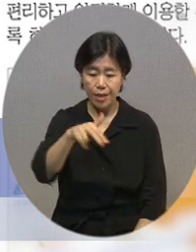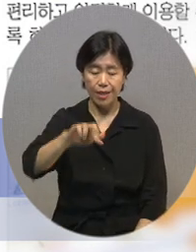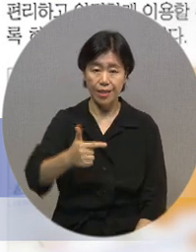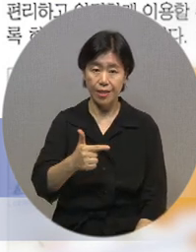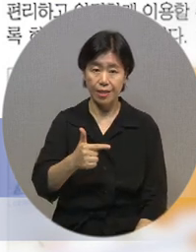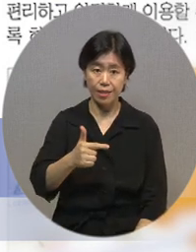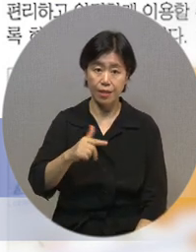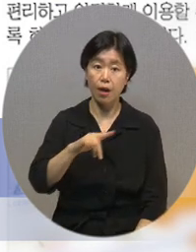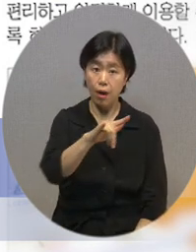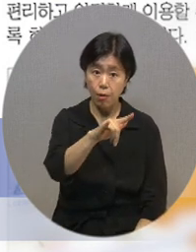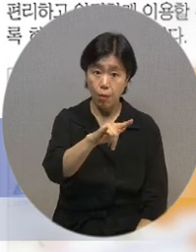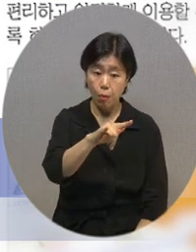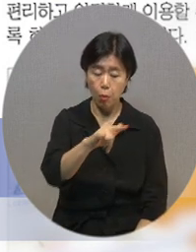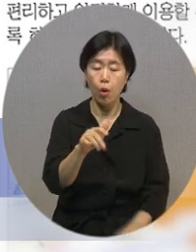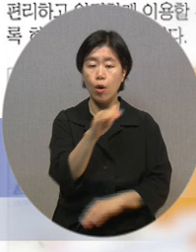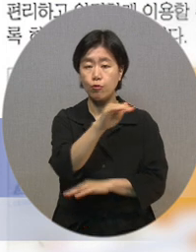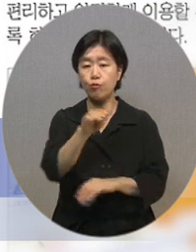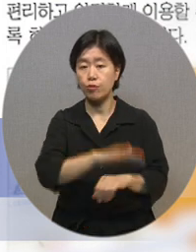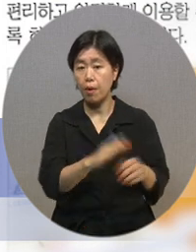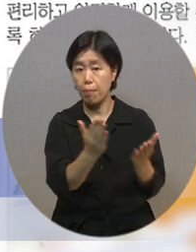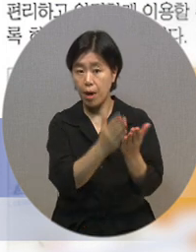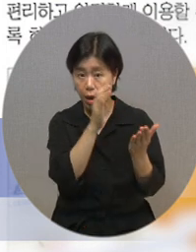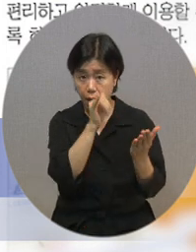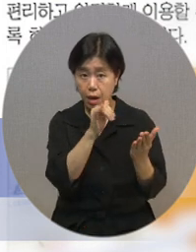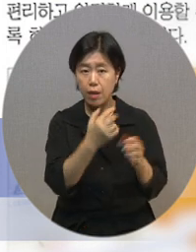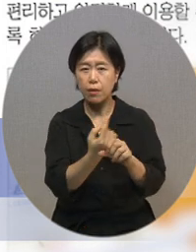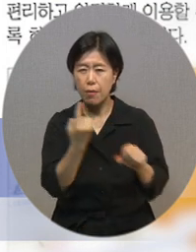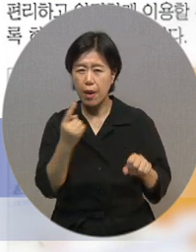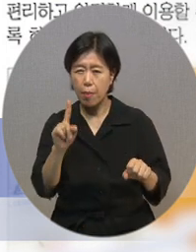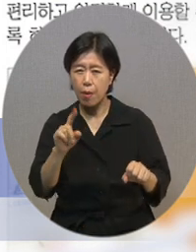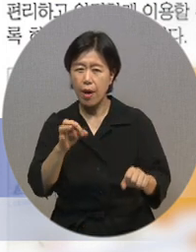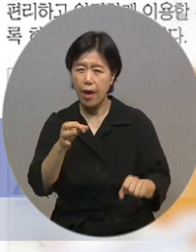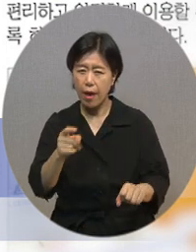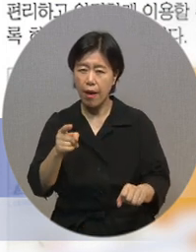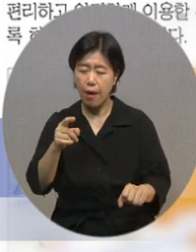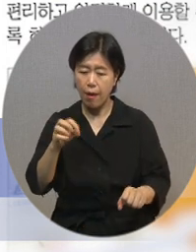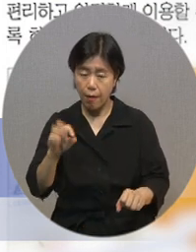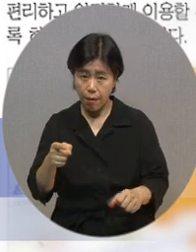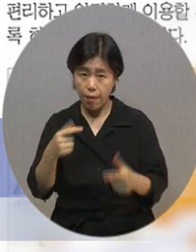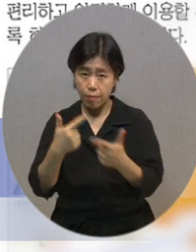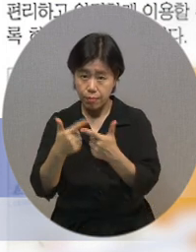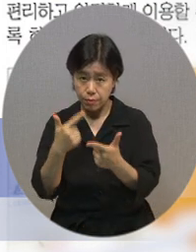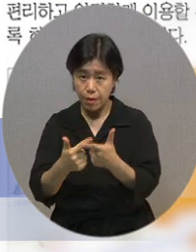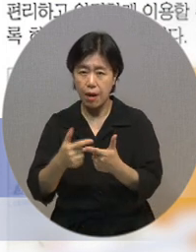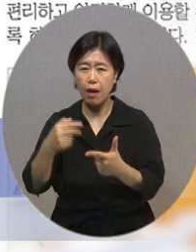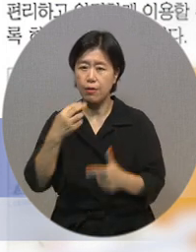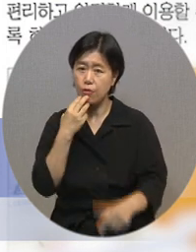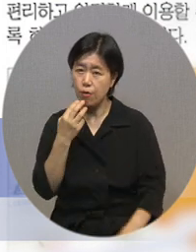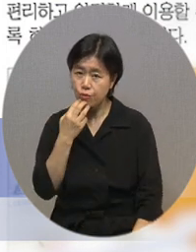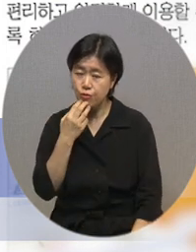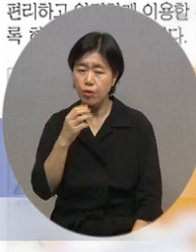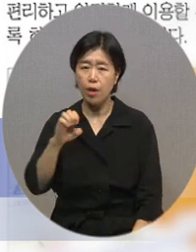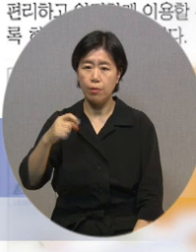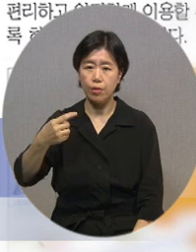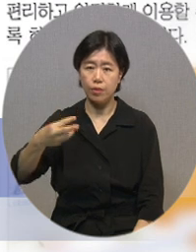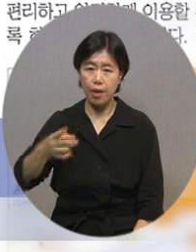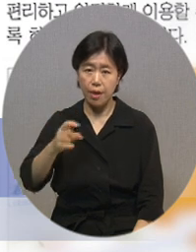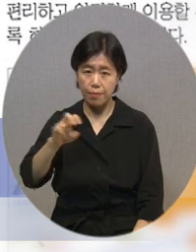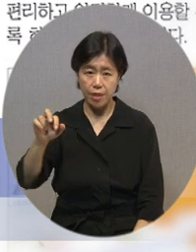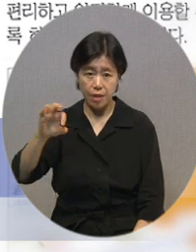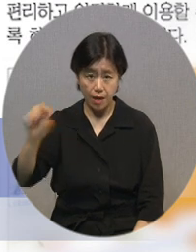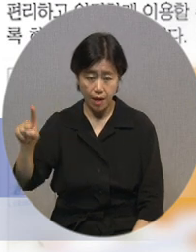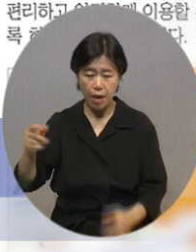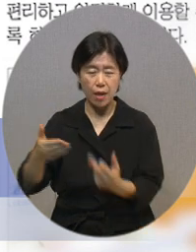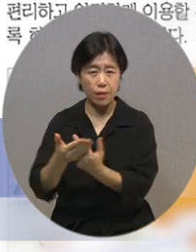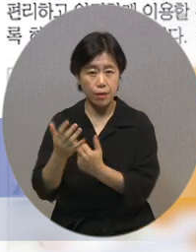등은 기준을 준수하고 있었 나어 에어로케이 에어부산 에어서울 에어프레미아 이스타 항공